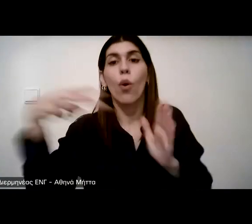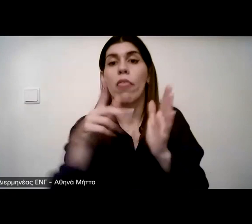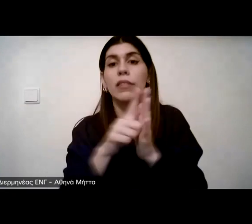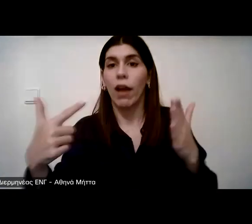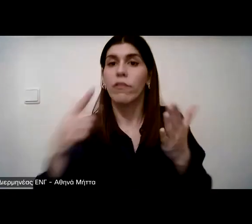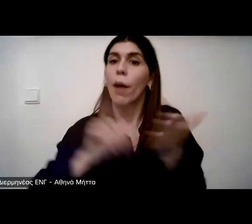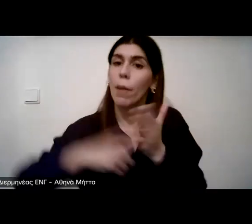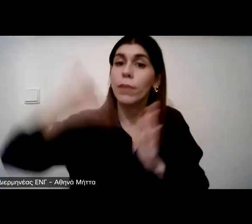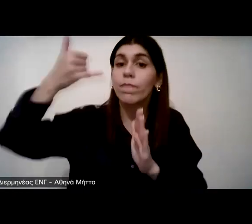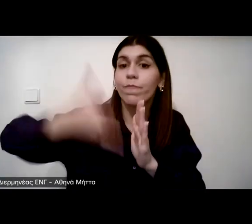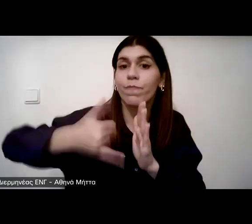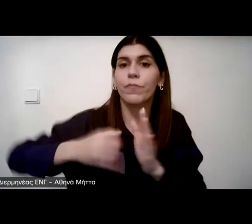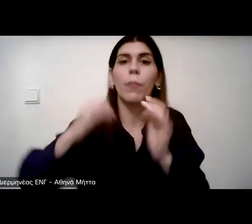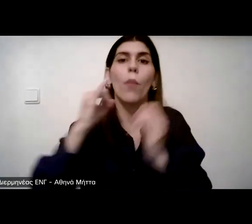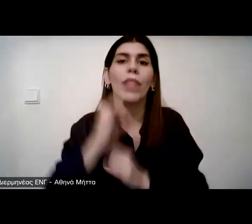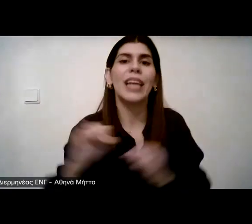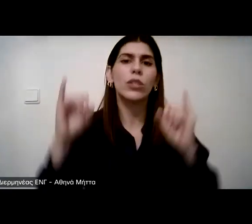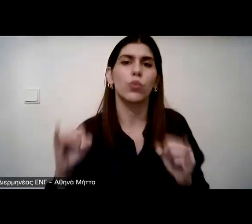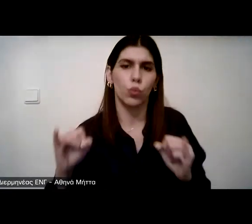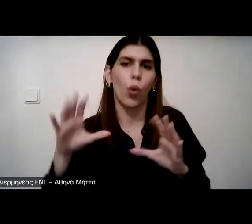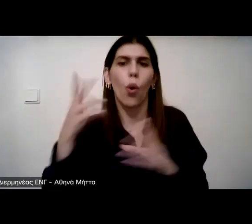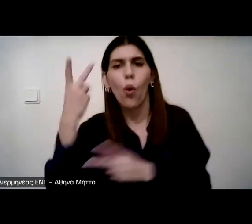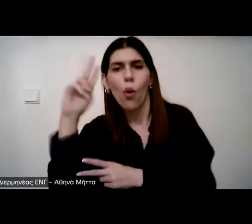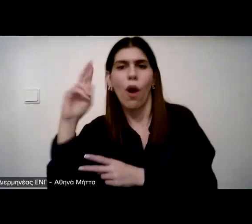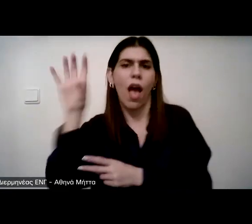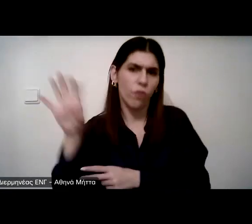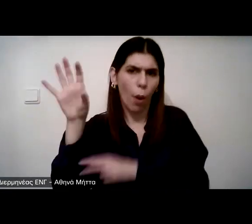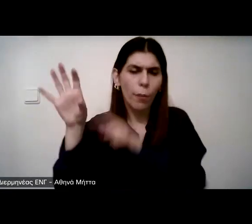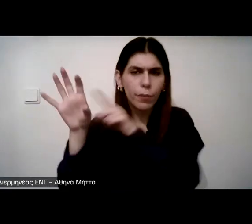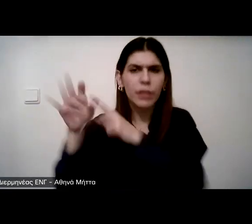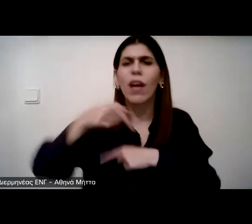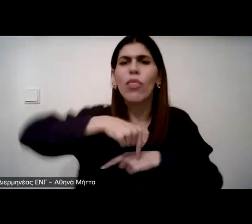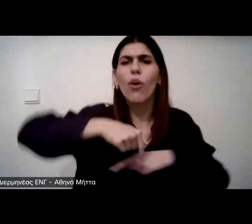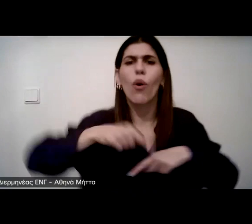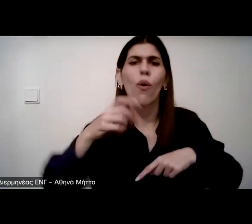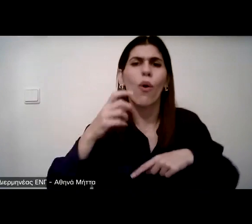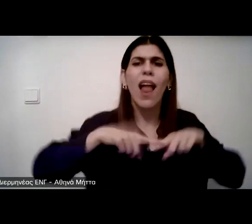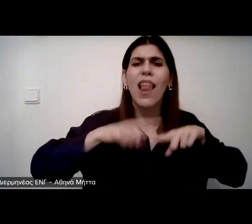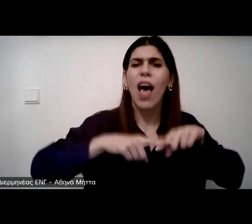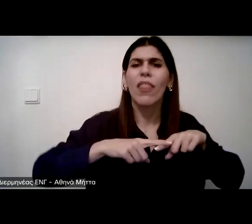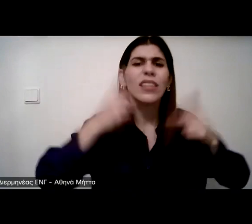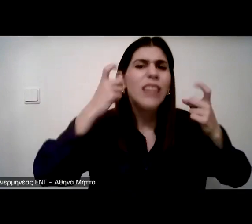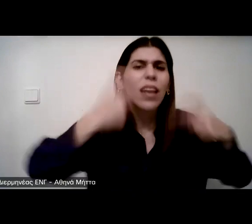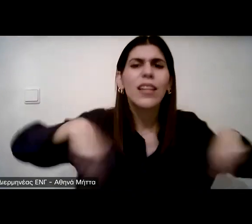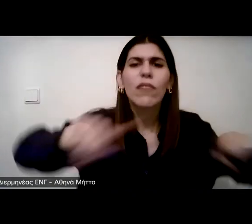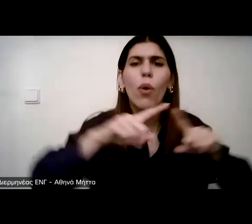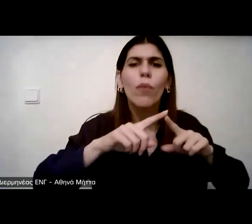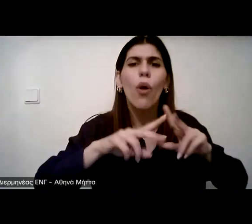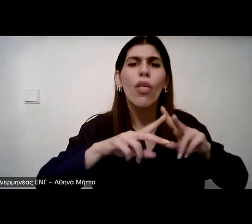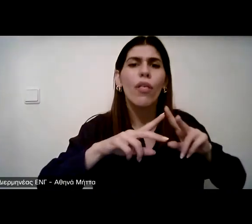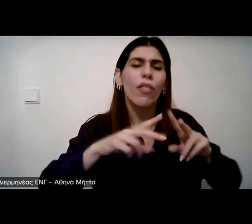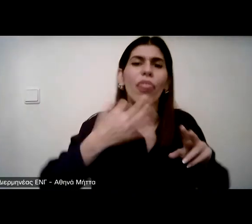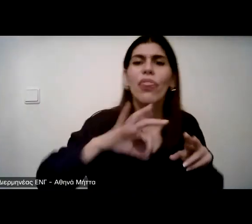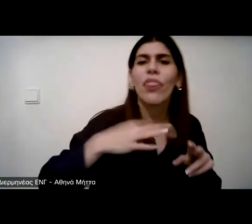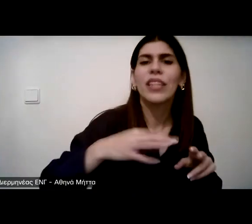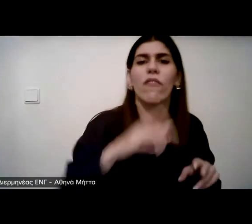το Ινστιτούτο Φύλου της Ευρωπαϊκής Ένωσης, το γνωστό και στην Ελλάδα θησαυρό γλώσσα, τον οποίο δημιούργησε και είχα